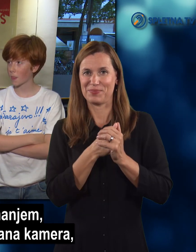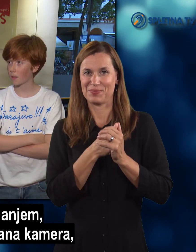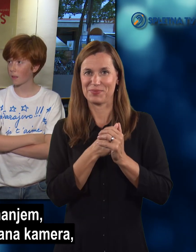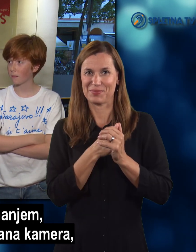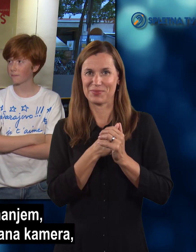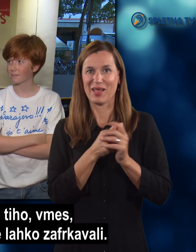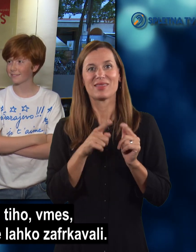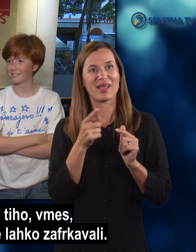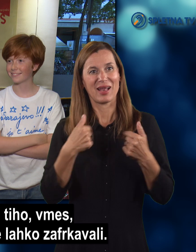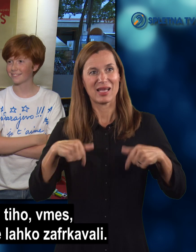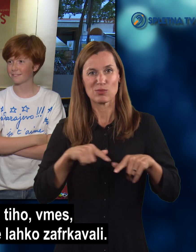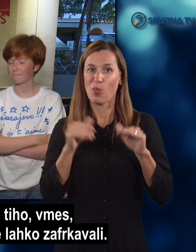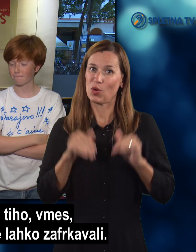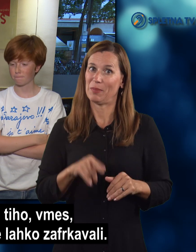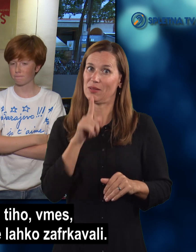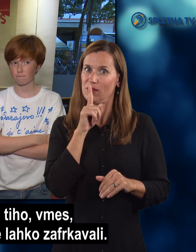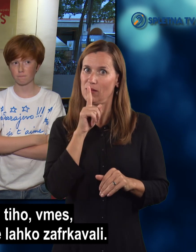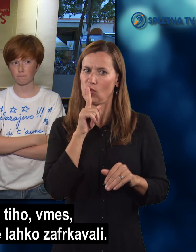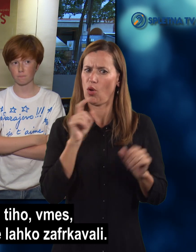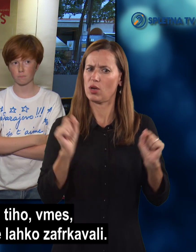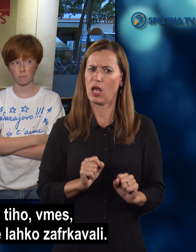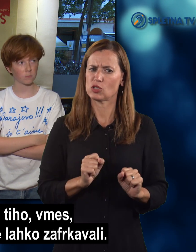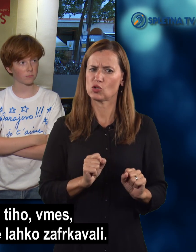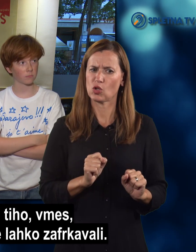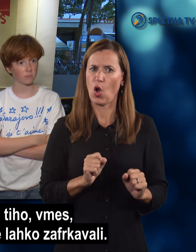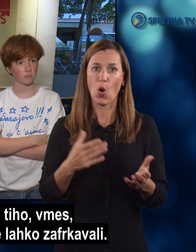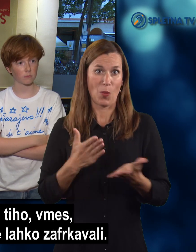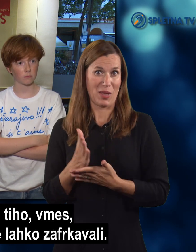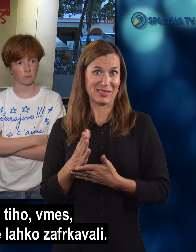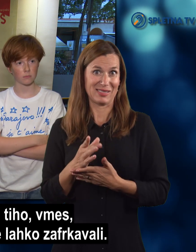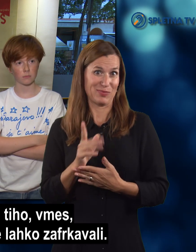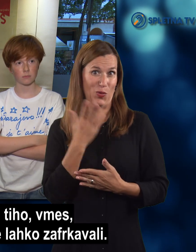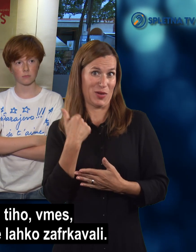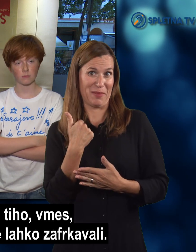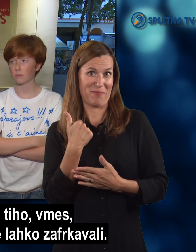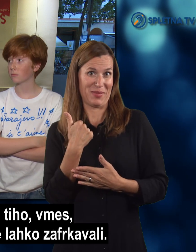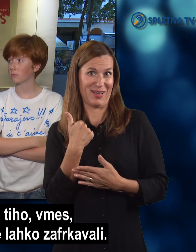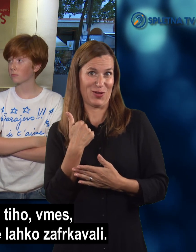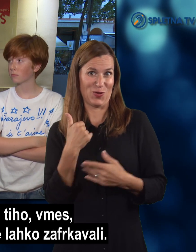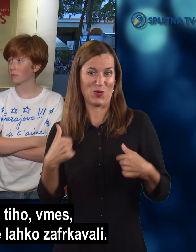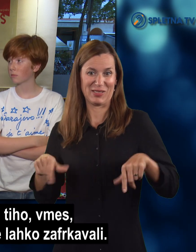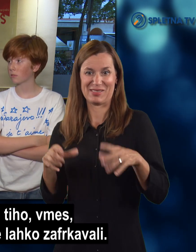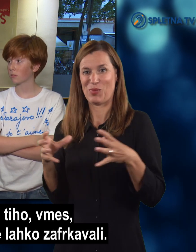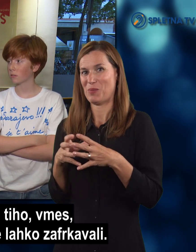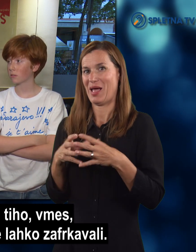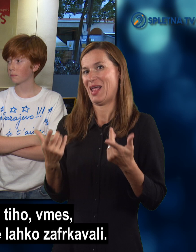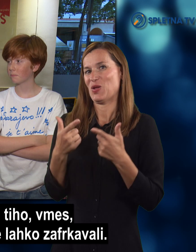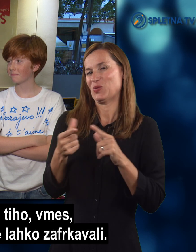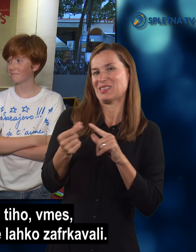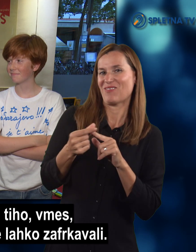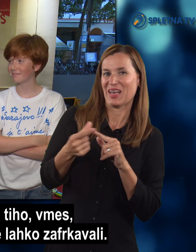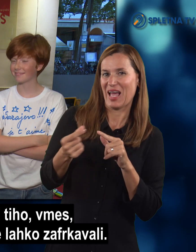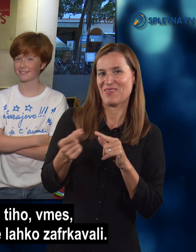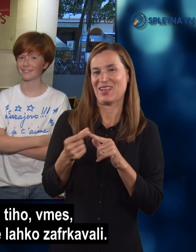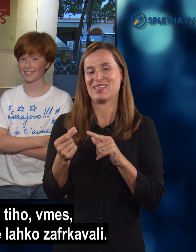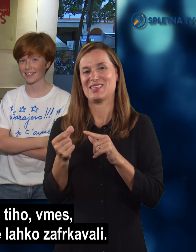prižgana, takrat smo mogli biti pač tih, pa tako naresno, vmes pa, ko ni bilo, smo pa pač